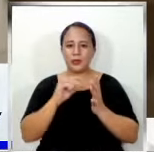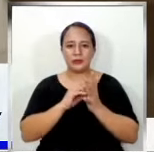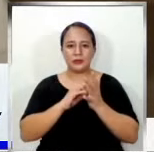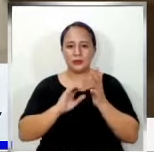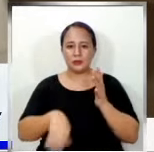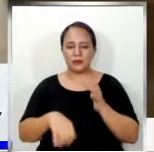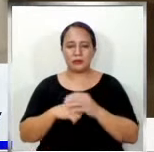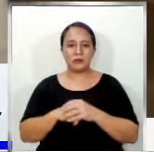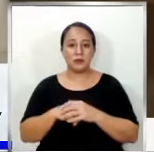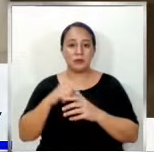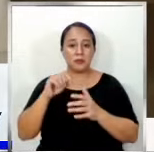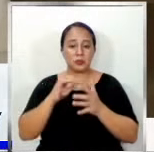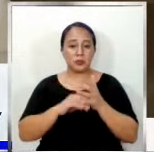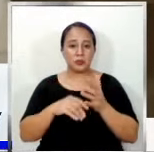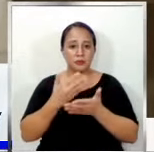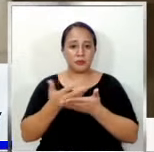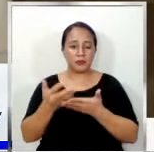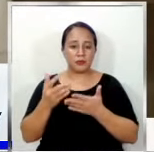the payment made by the government to them.